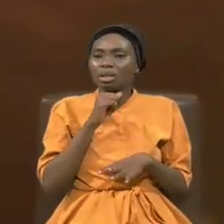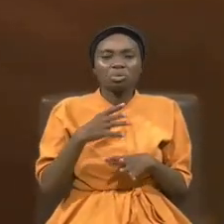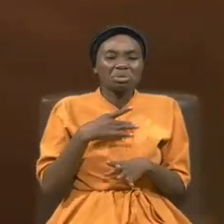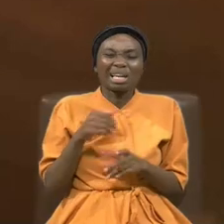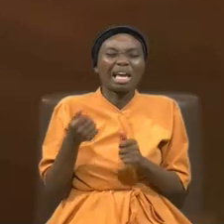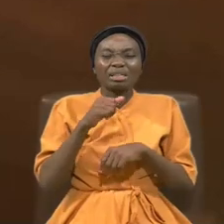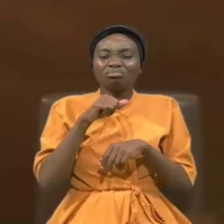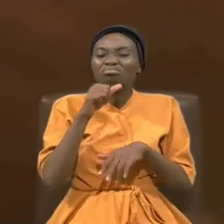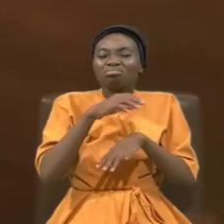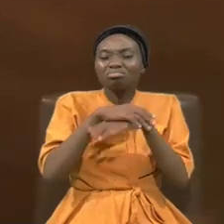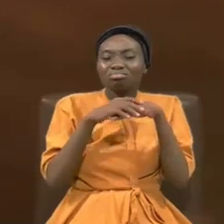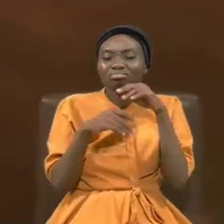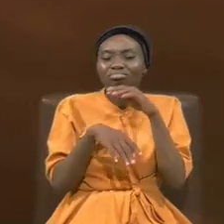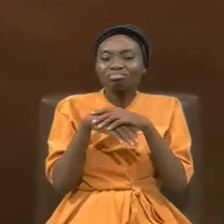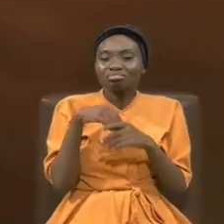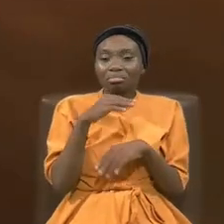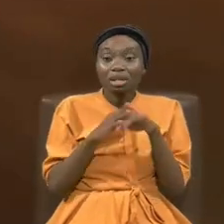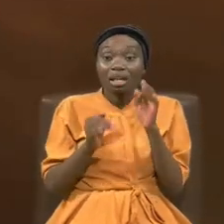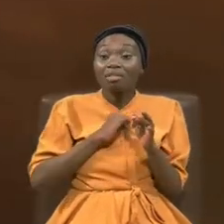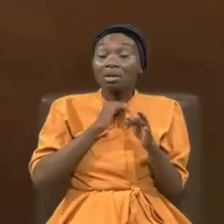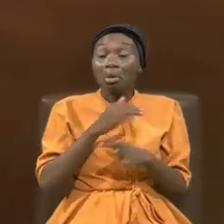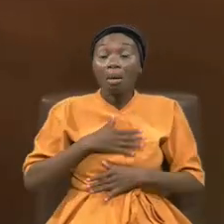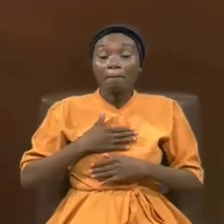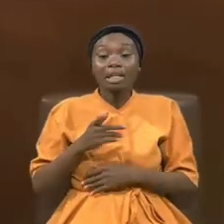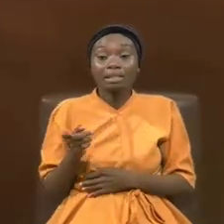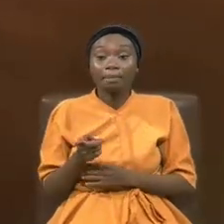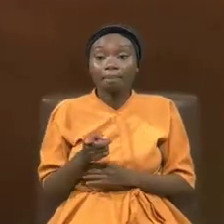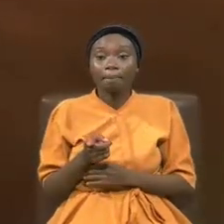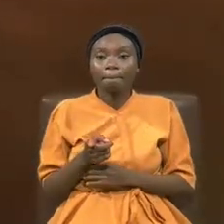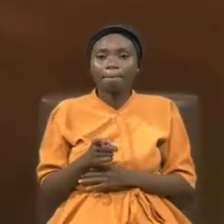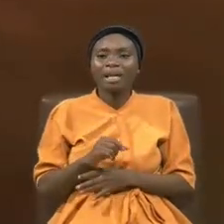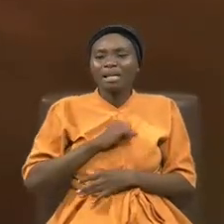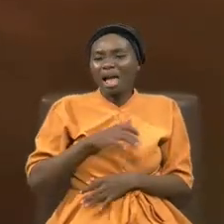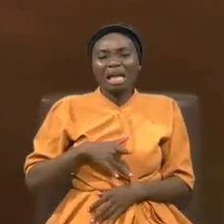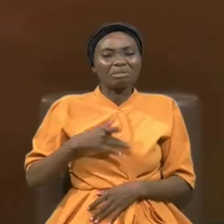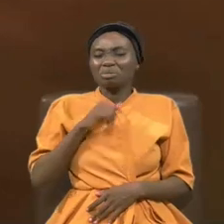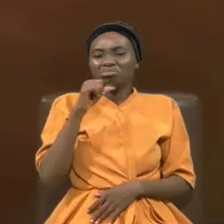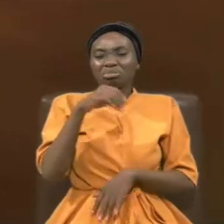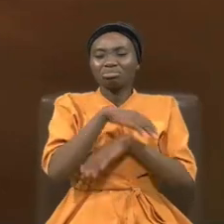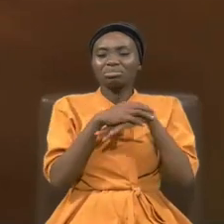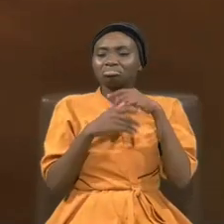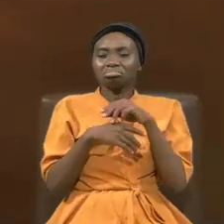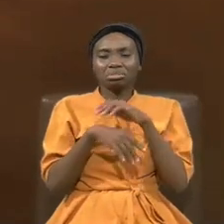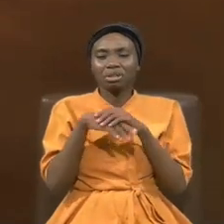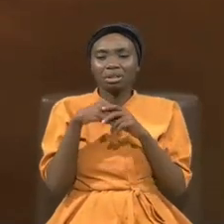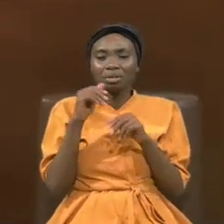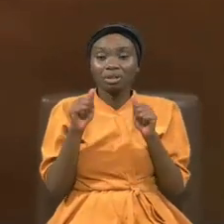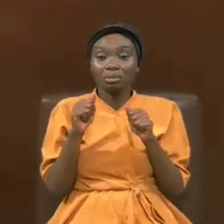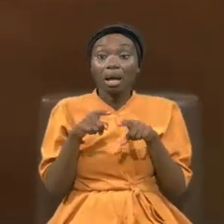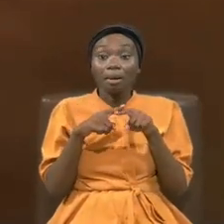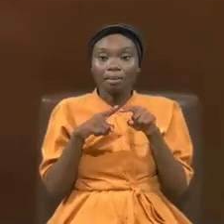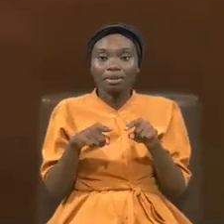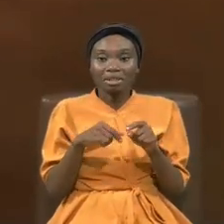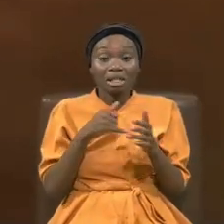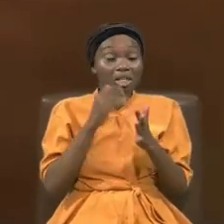n'aime pas d'inconfort. Hein. Si je ne leur plais pas, je me rends inconfortable.